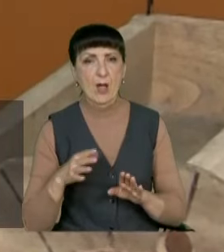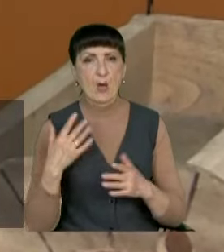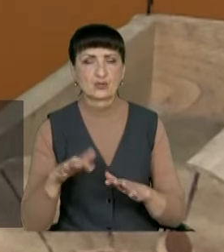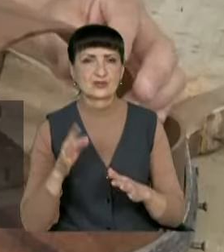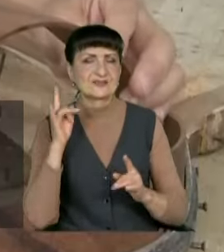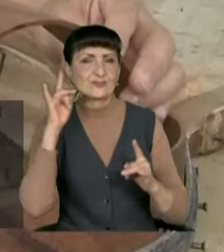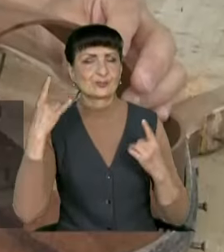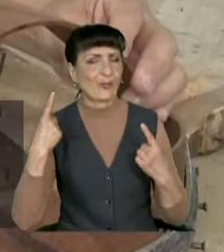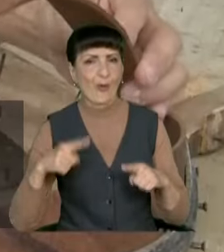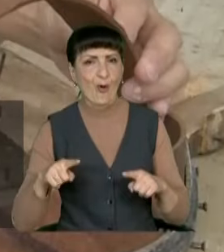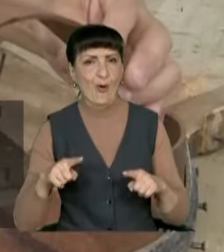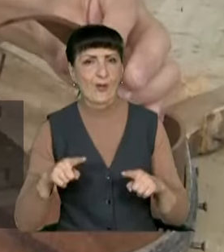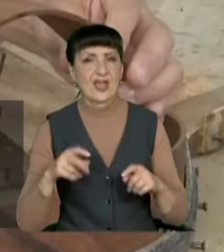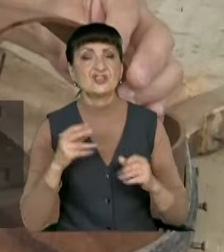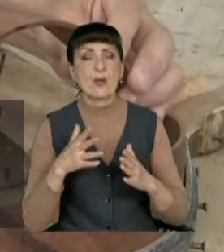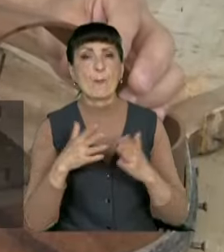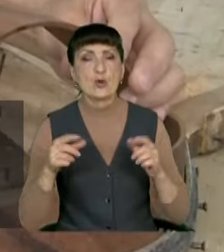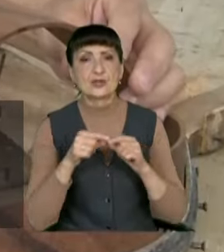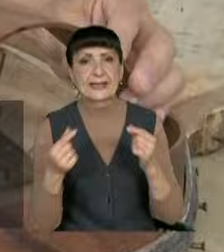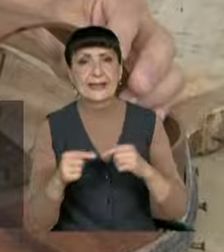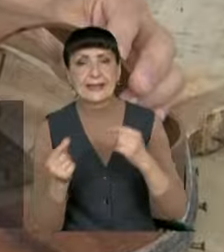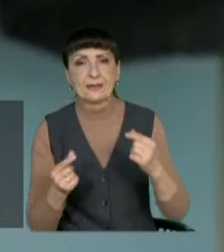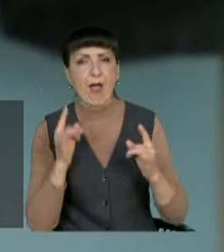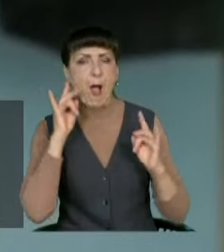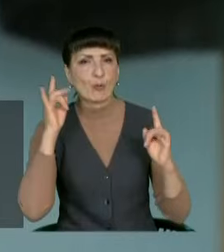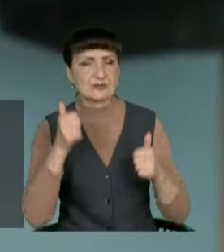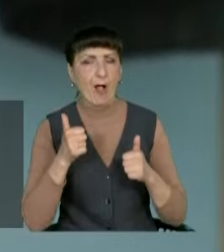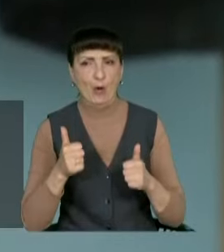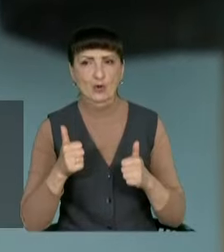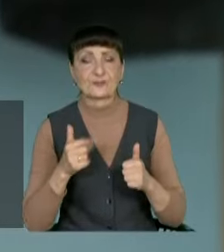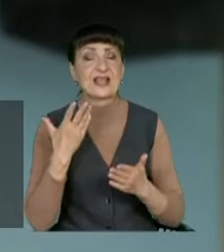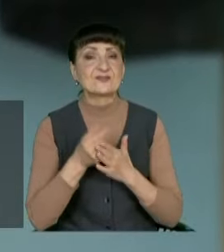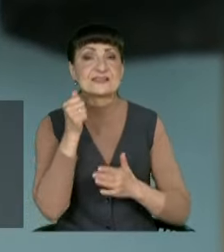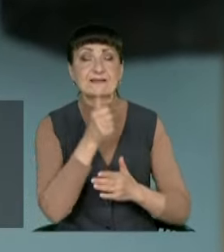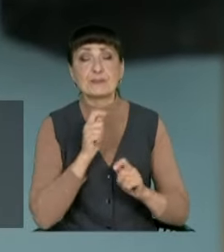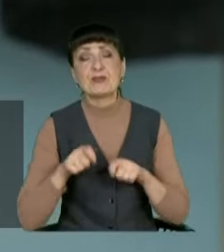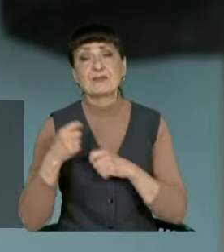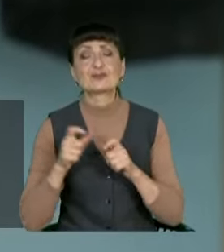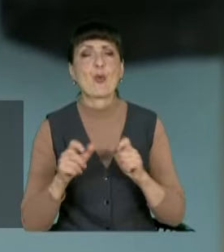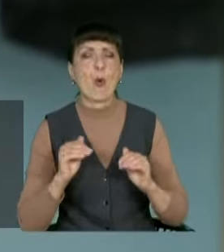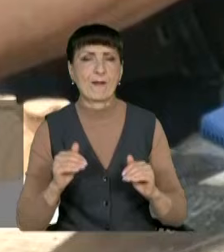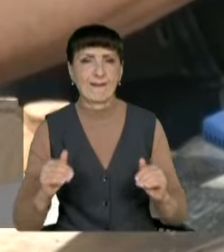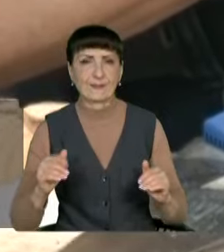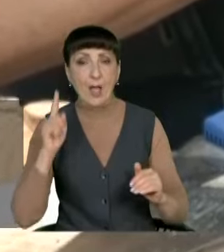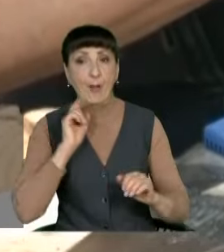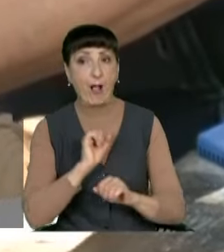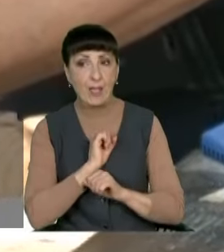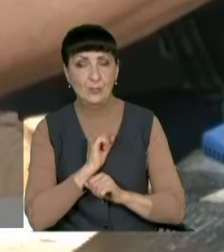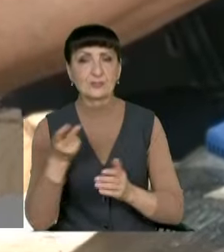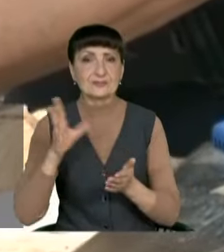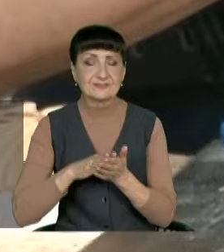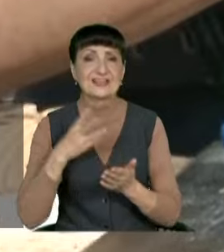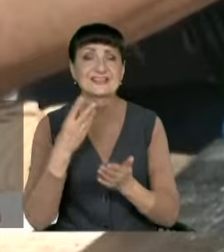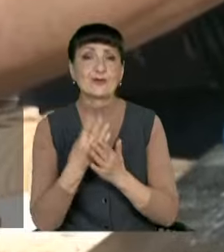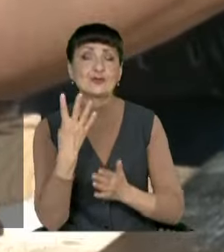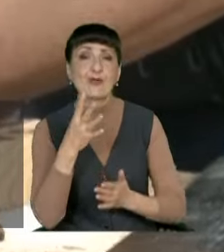там звук уже другой идет. Чем больше клинов, тем больше акустика. Свои секреты мастер передает школьникам, а пока каникулы приобщает к делу